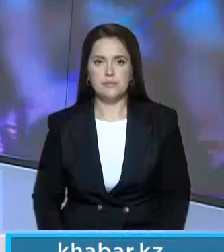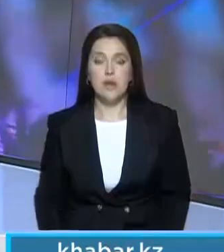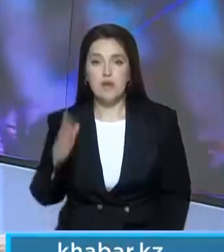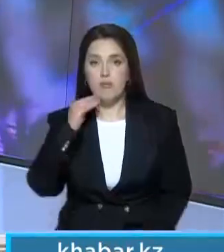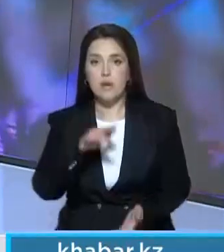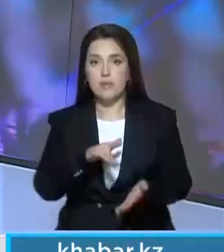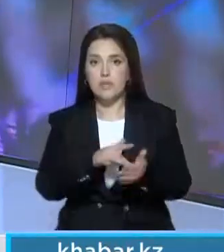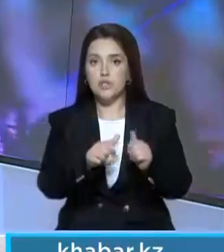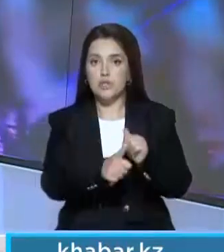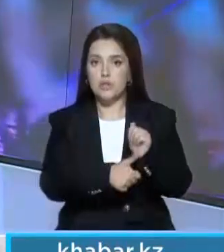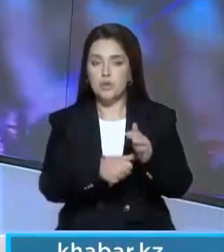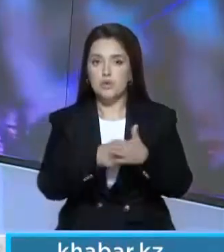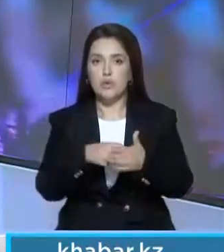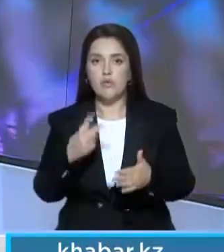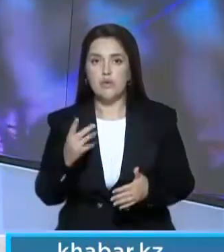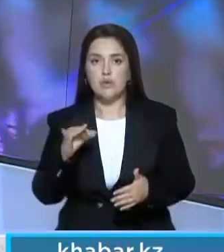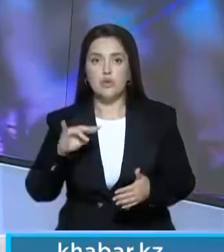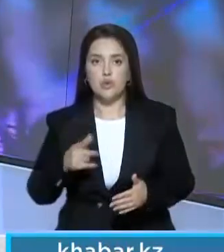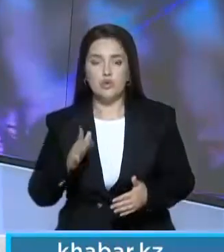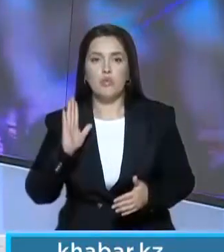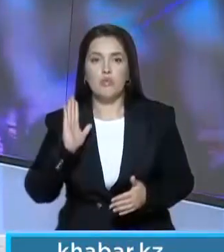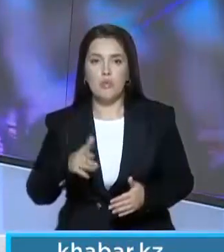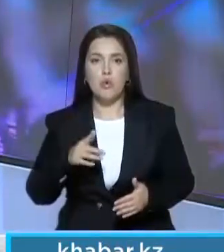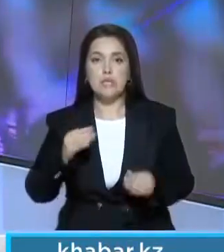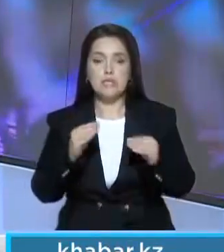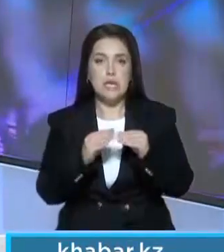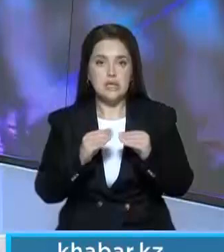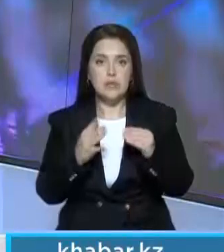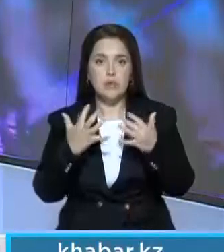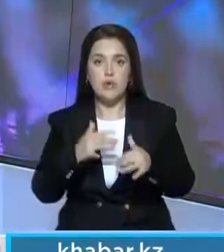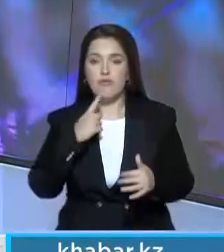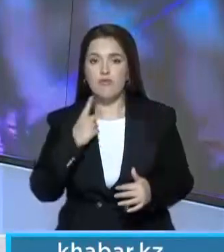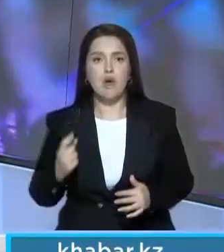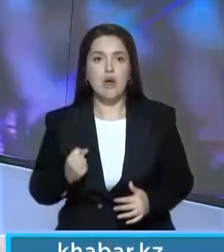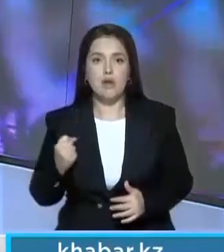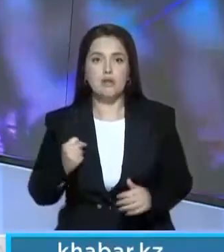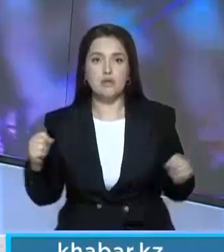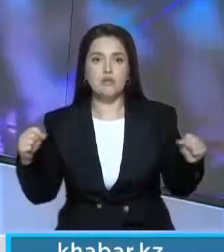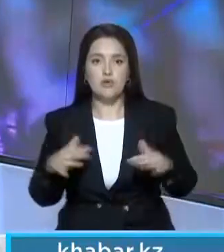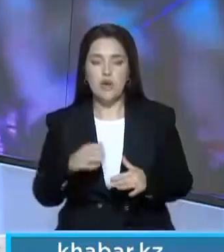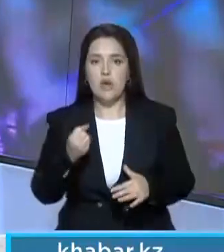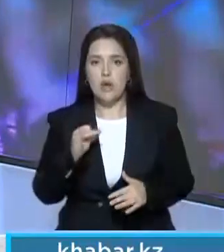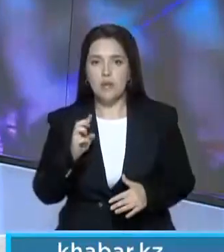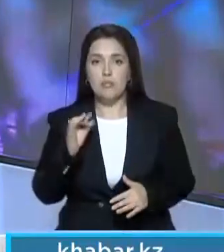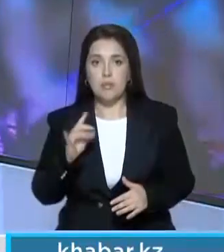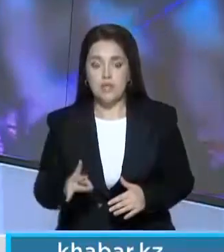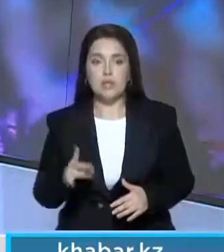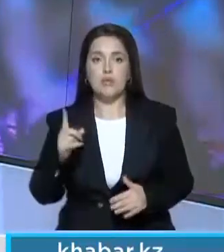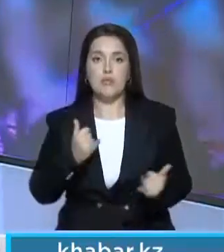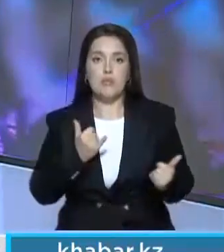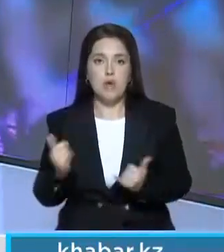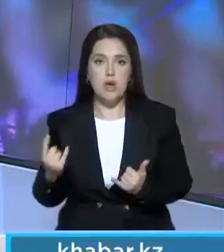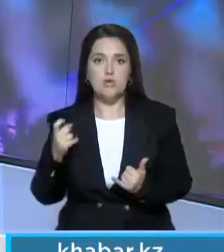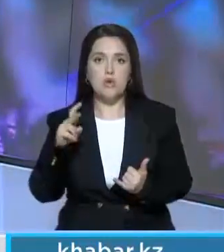в Алмааты с 16 по 22 июня пройдёт традиционный в этом году уже десятый по счёту военно-патриотический слёт айбын в этом году он